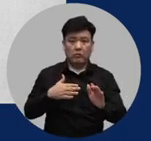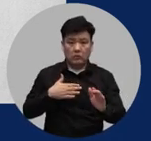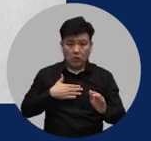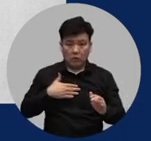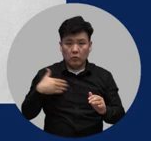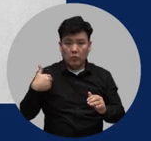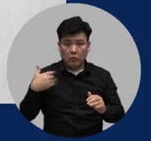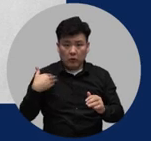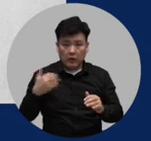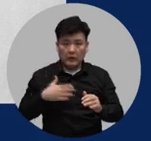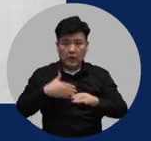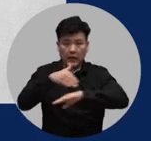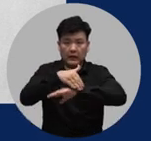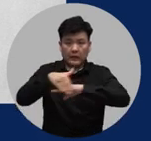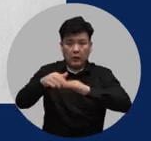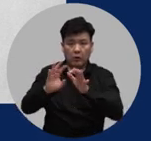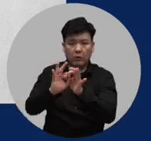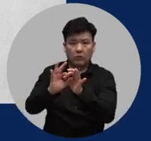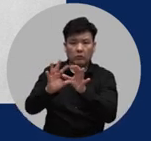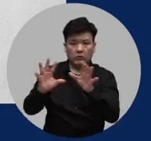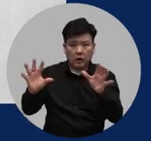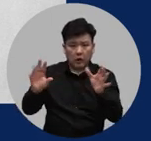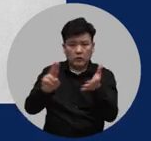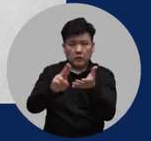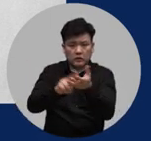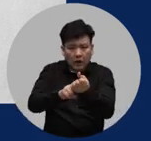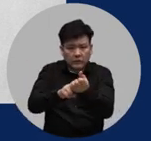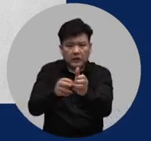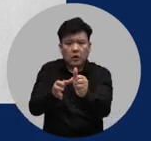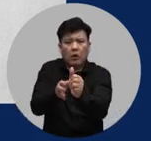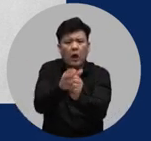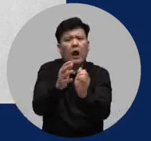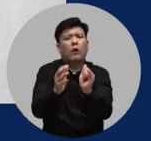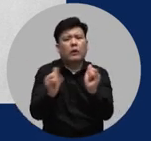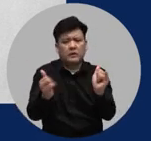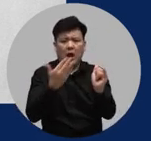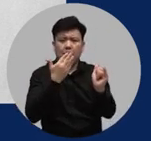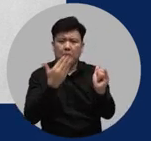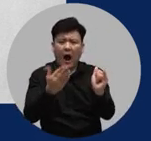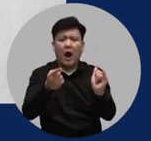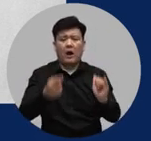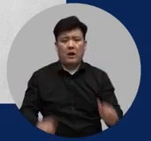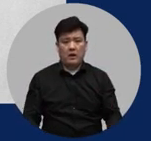모르게 자신의 의도와는 상관없이 잠재적 가해자가 될 수도 있습니다.